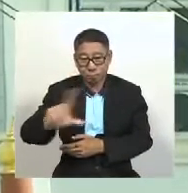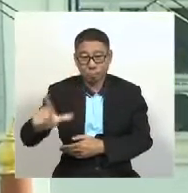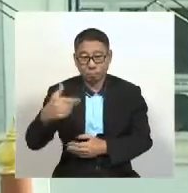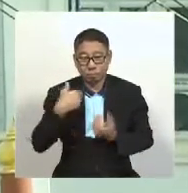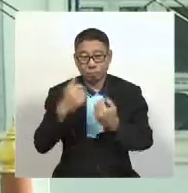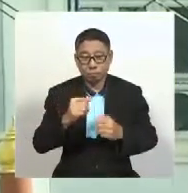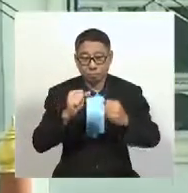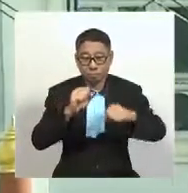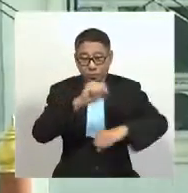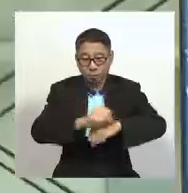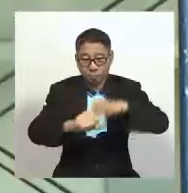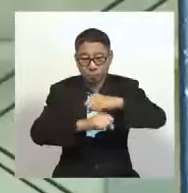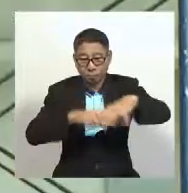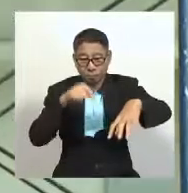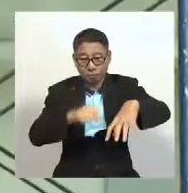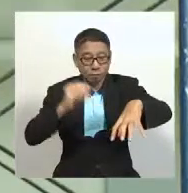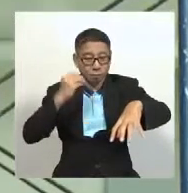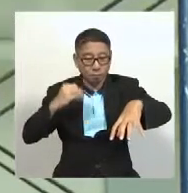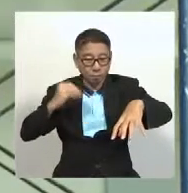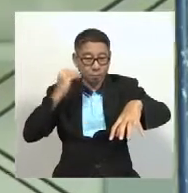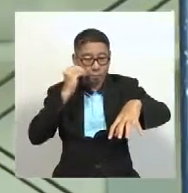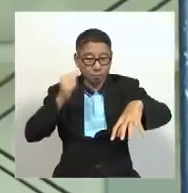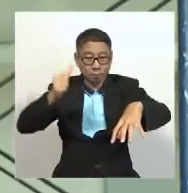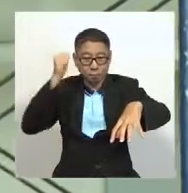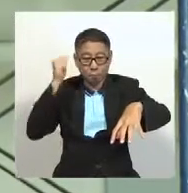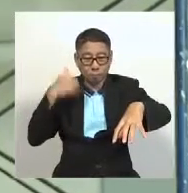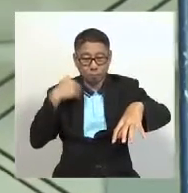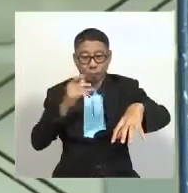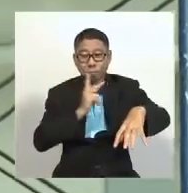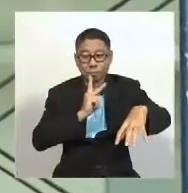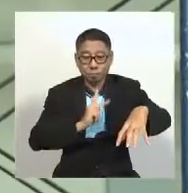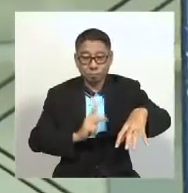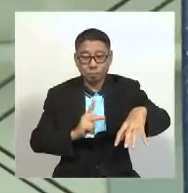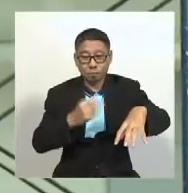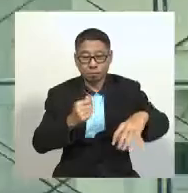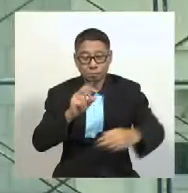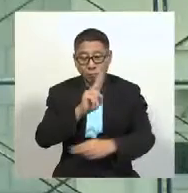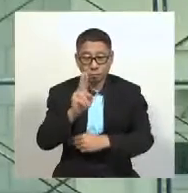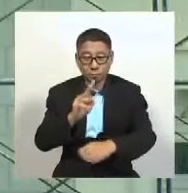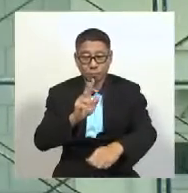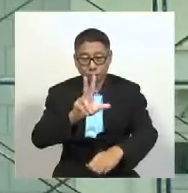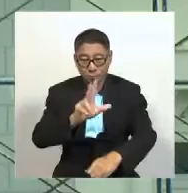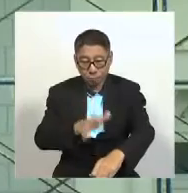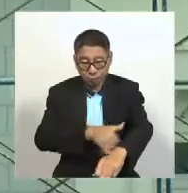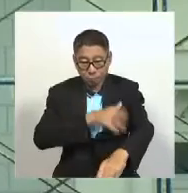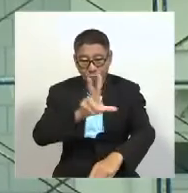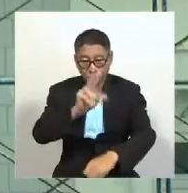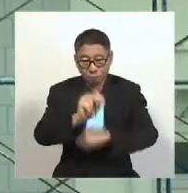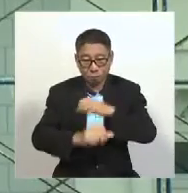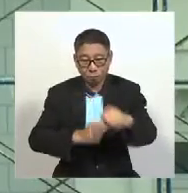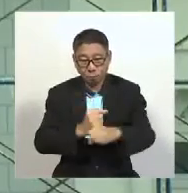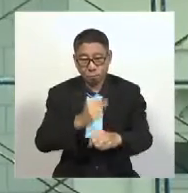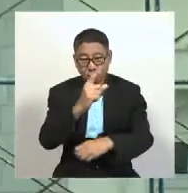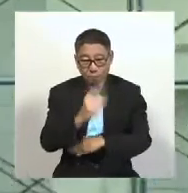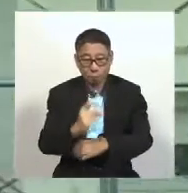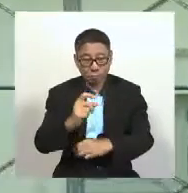ว่าสภาพอาคารบ้านรับรองผู้บัญชาการทหารเรือหลังเดิมมีสภาพทรุดโทรมถูกใช้งานมานานกว่า30ปีและเกิด